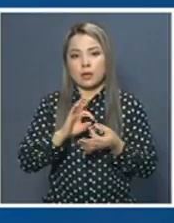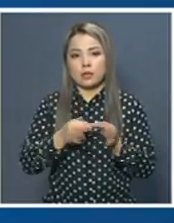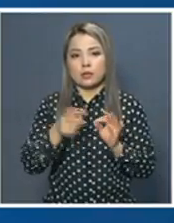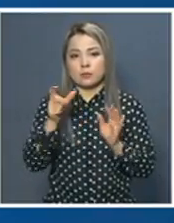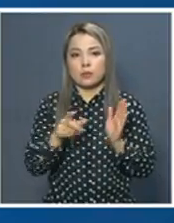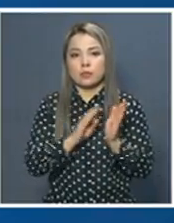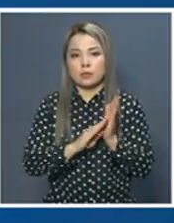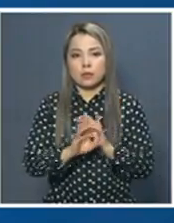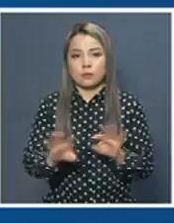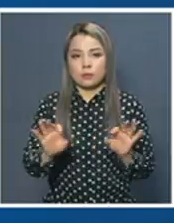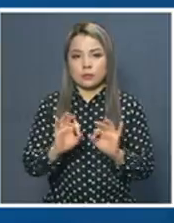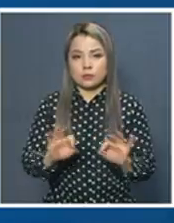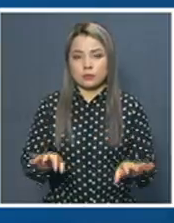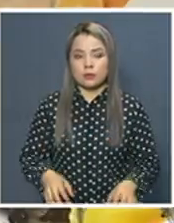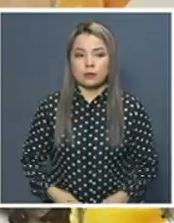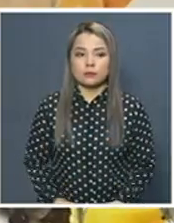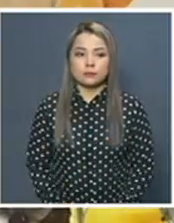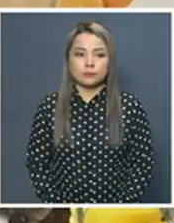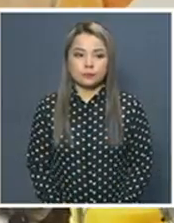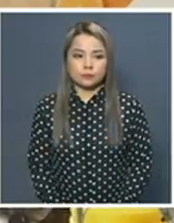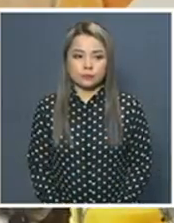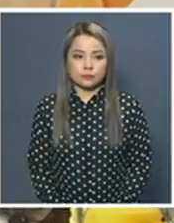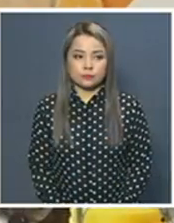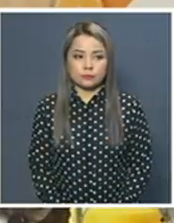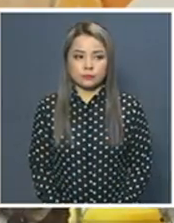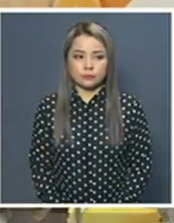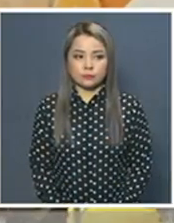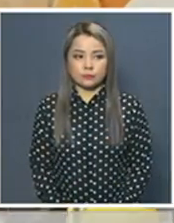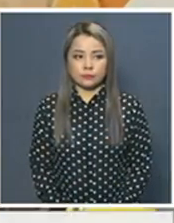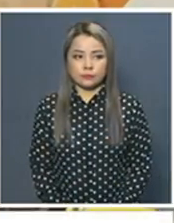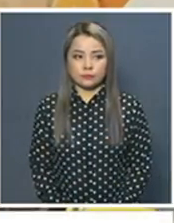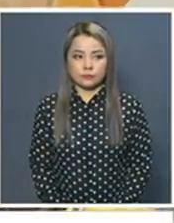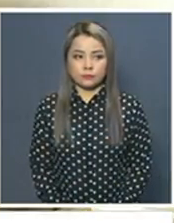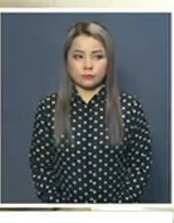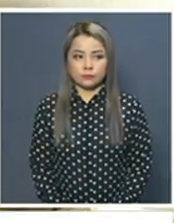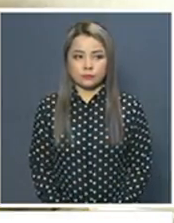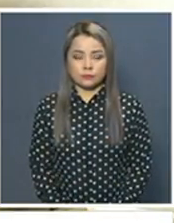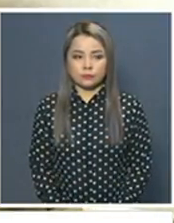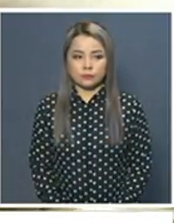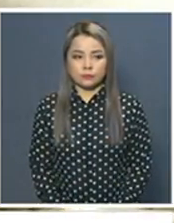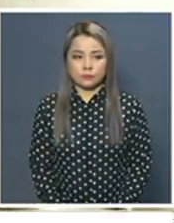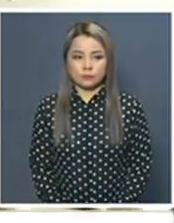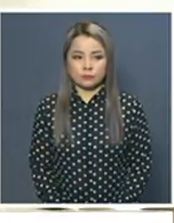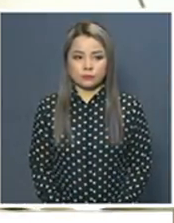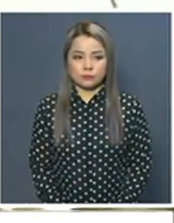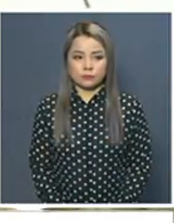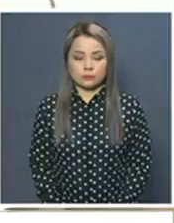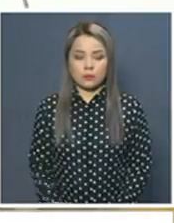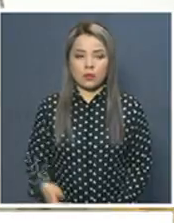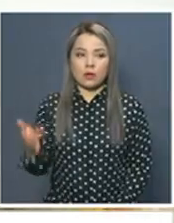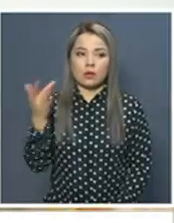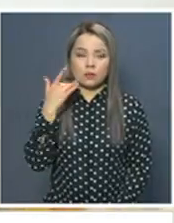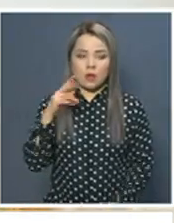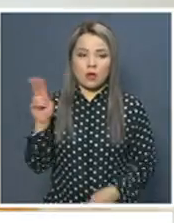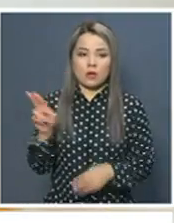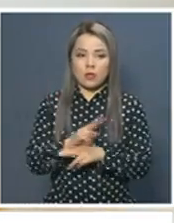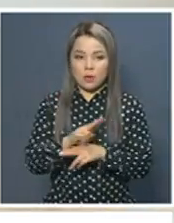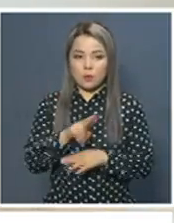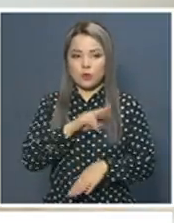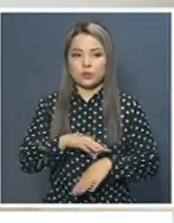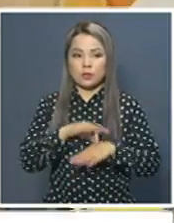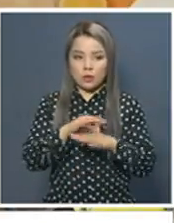Әбдібек тарқатады. Төбелерден су ағады мында. Жаман болып кетеді. Жыл сайын істеген ремонт